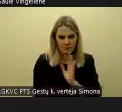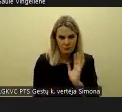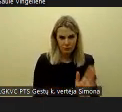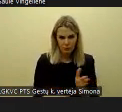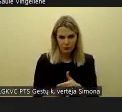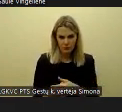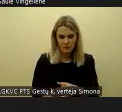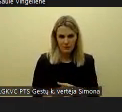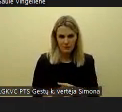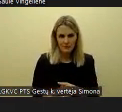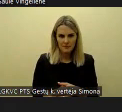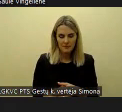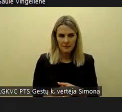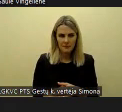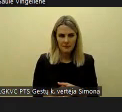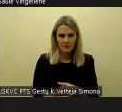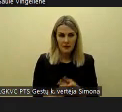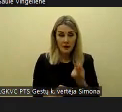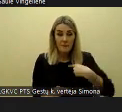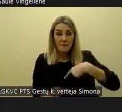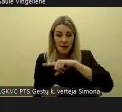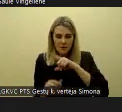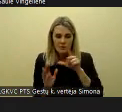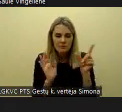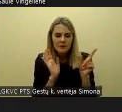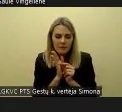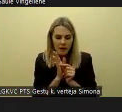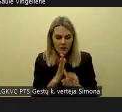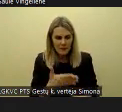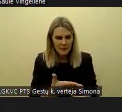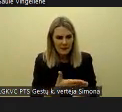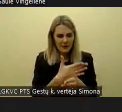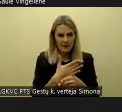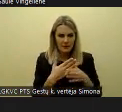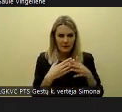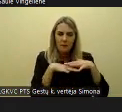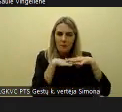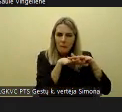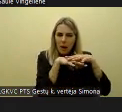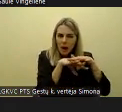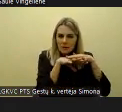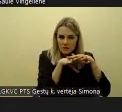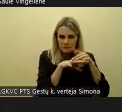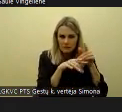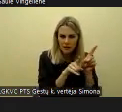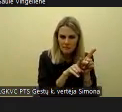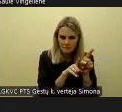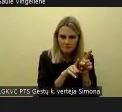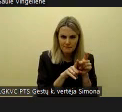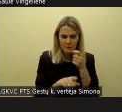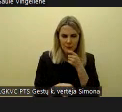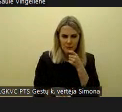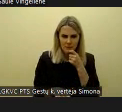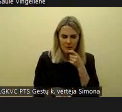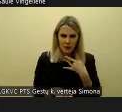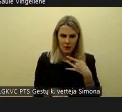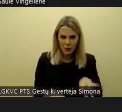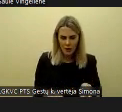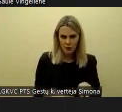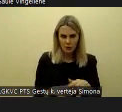vertingesnis. Mes privalome padėti jiems mąstyti kritiškai ir iškelti savo mokymasi į aukštesnį lygmenį.